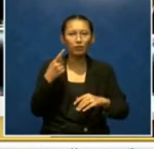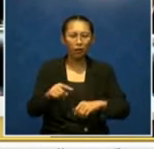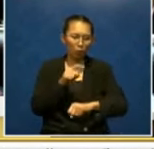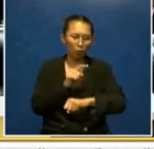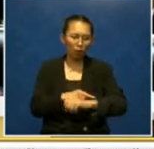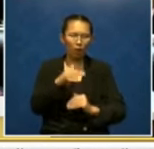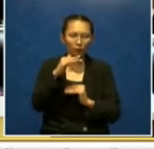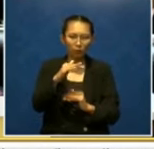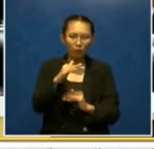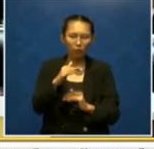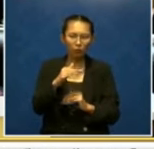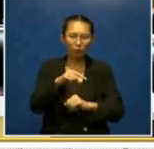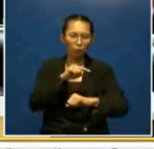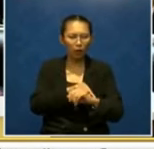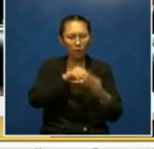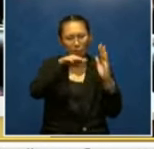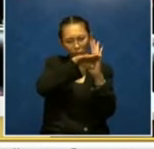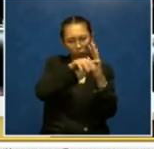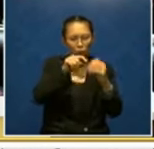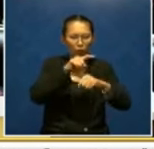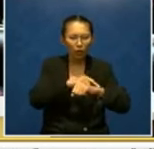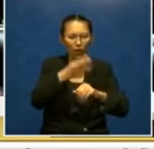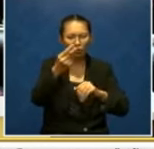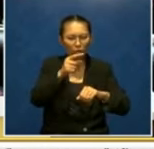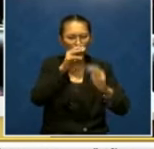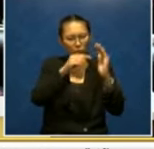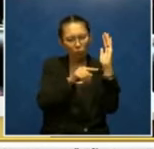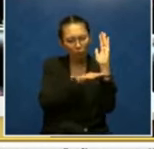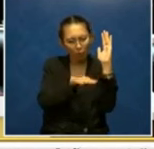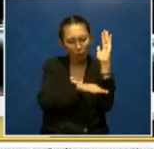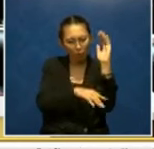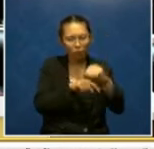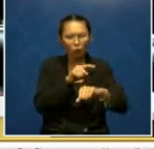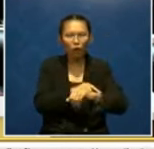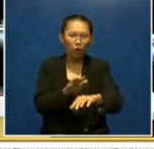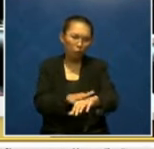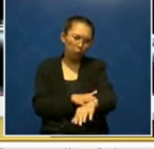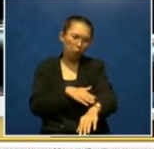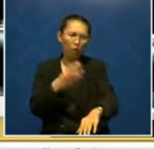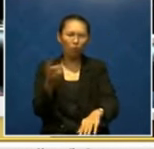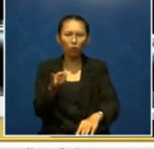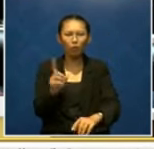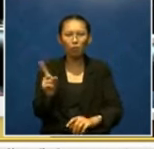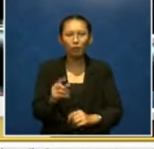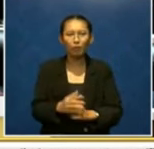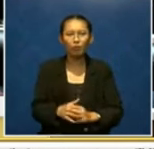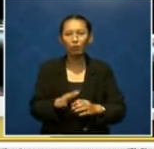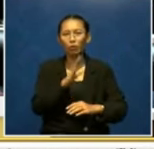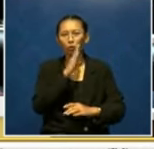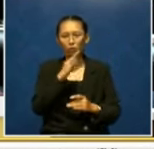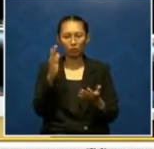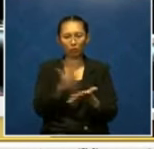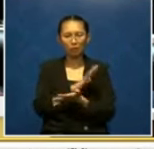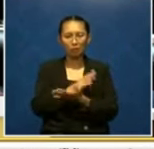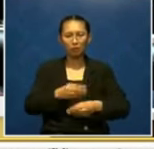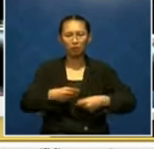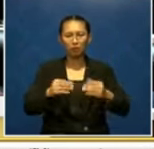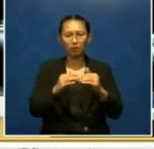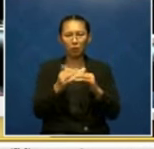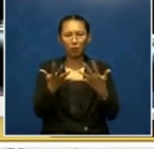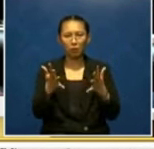การดำเนินการว่าแต่ละขั้นตอนต้องมีการใช้ระยะเวลายาวนานเพียงใดหากจะมีการปฏิเสธในการออกเอกสารสิทธิ์ก็ต้